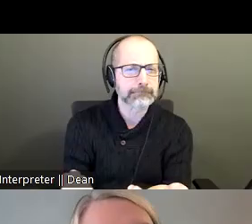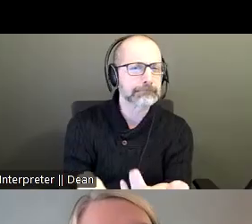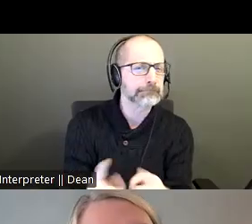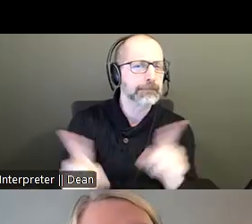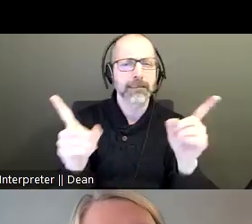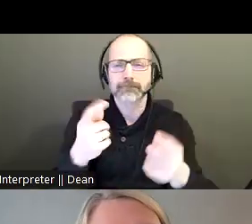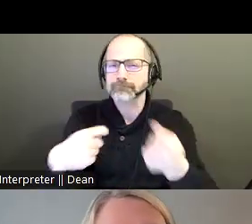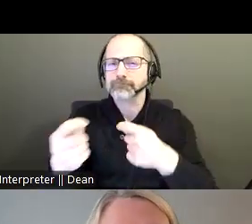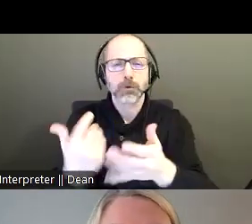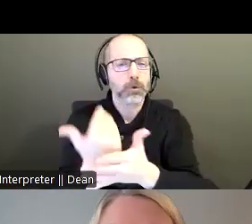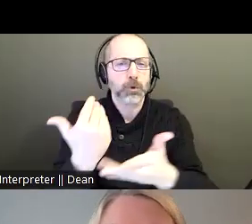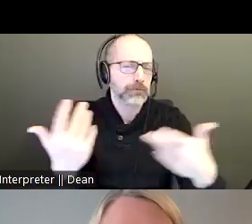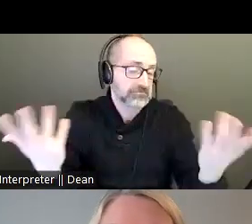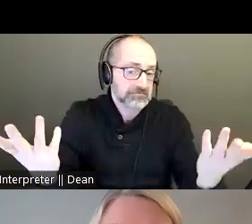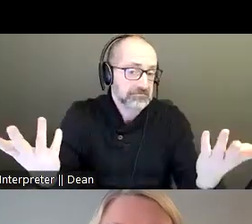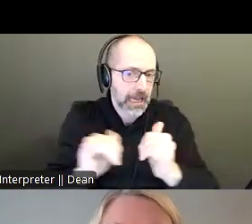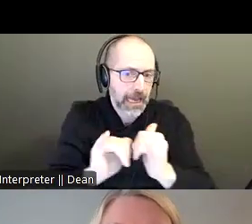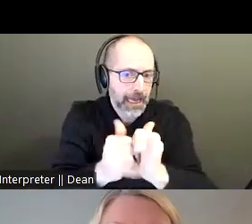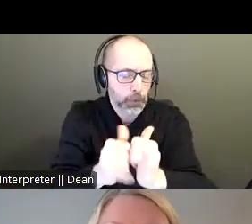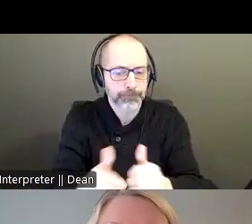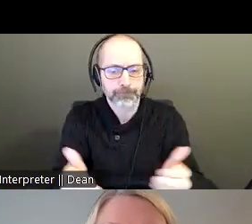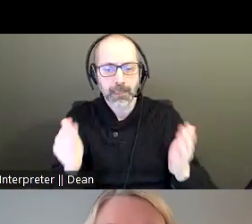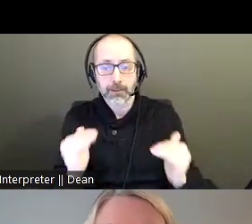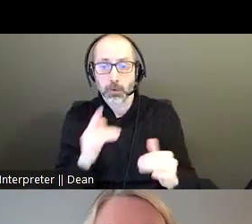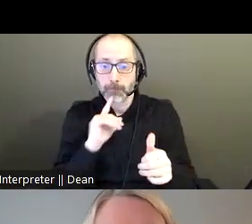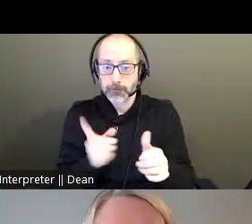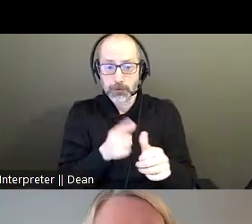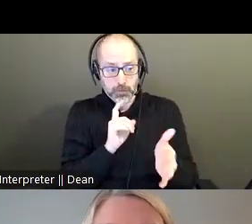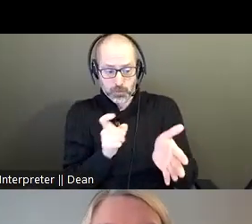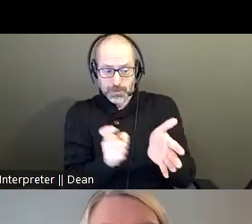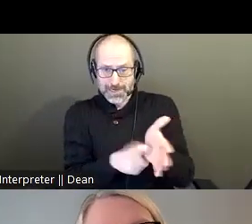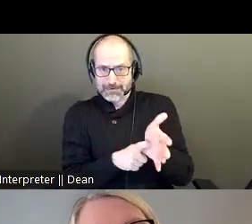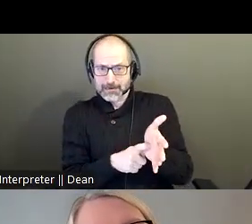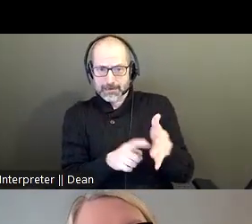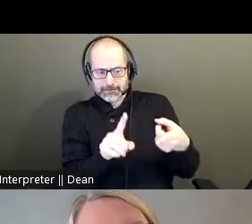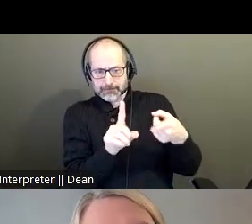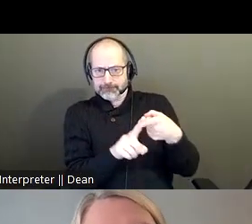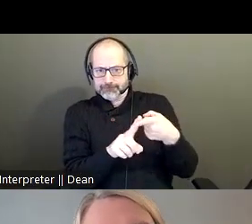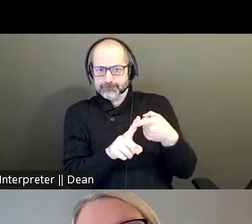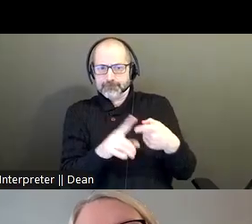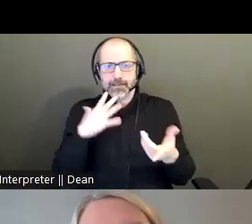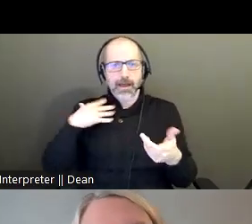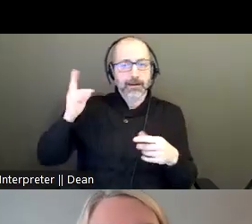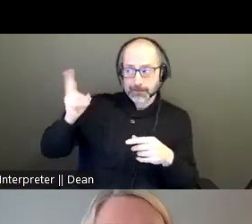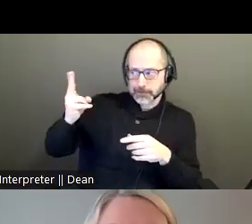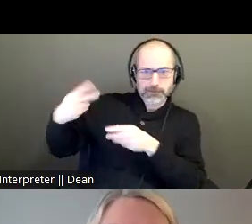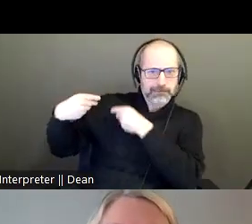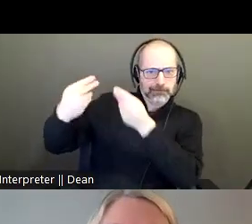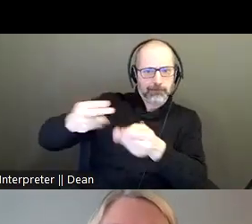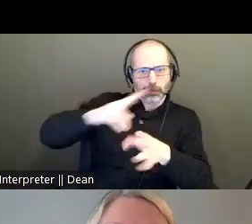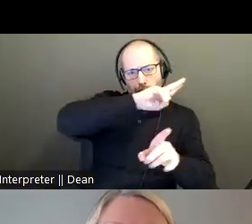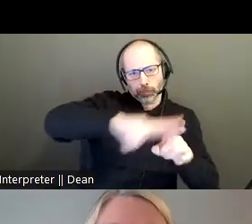la flexibilité que vous pouvez donc adopter. Il s'agit donc d'abord de reconnaître donc le